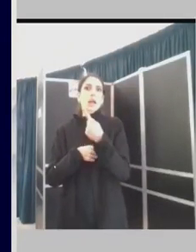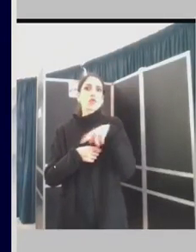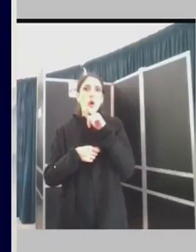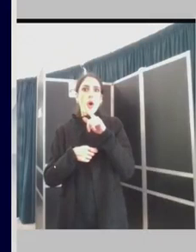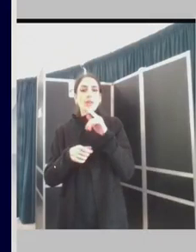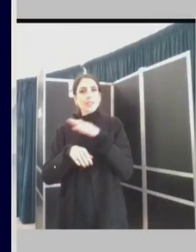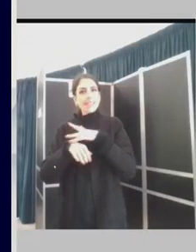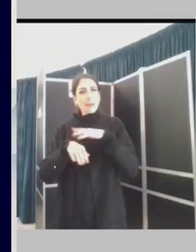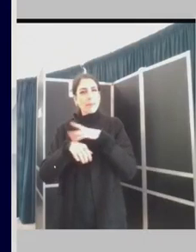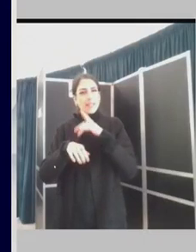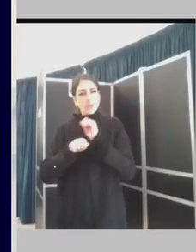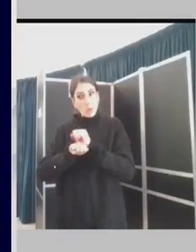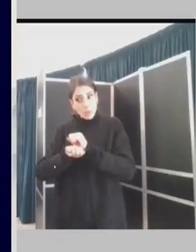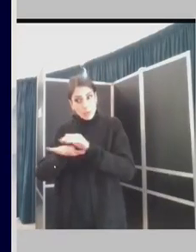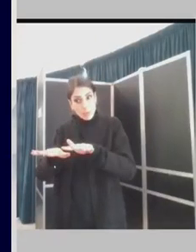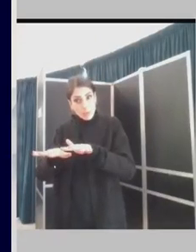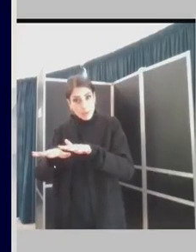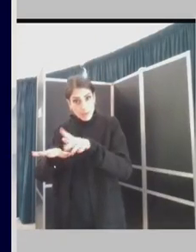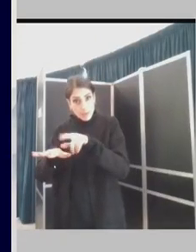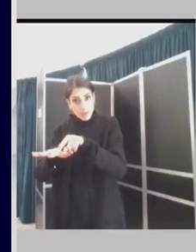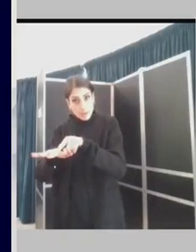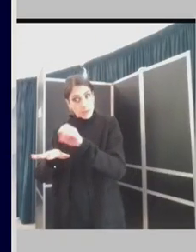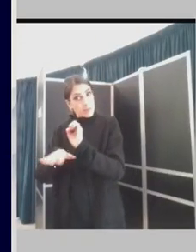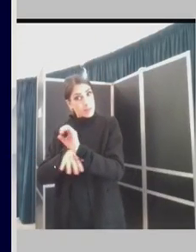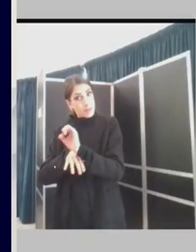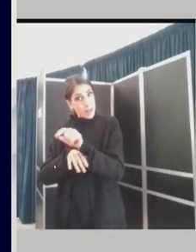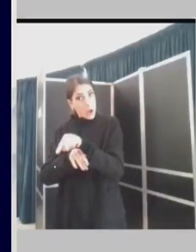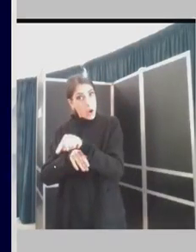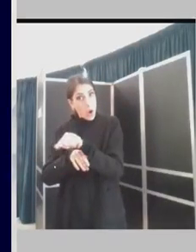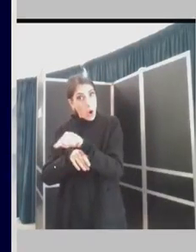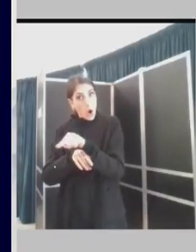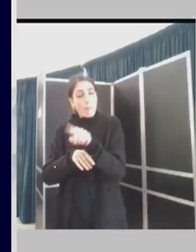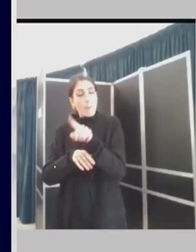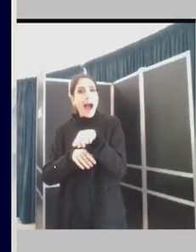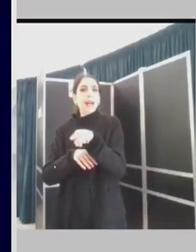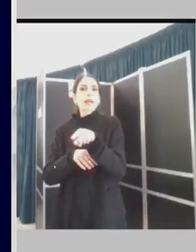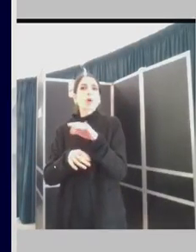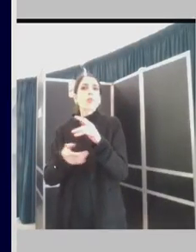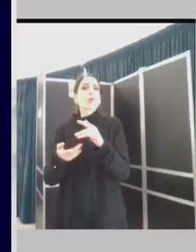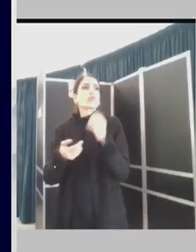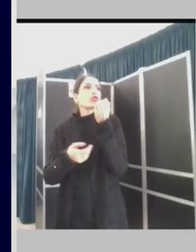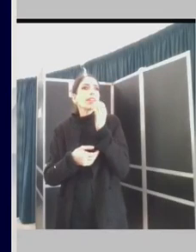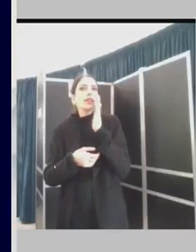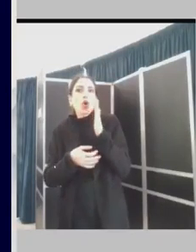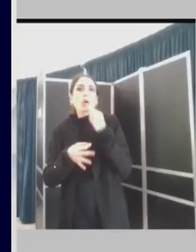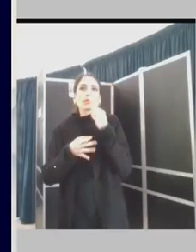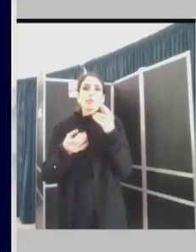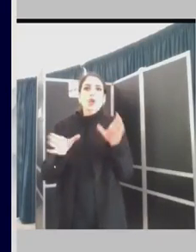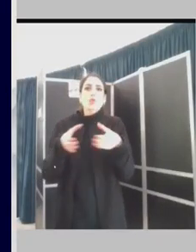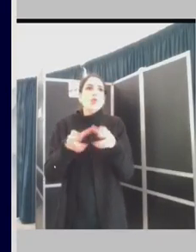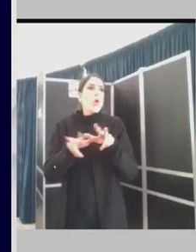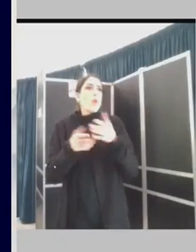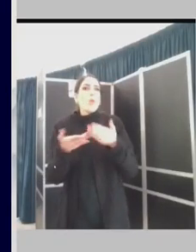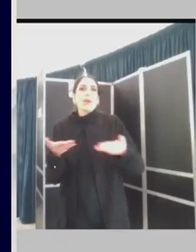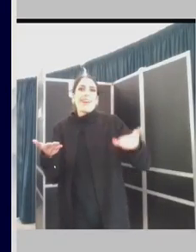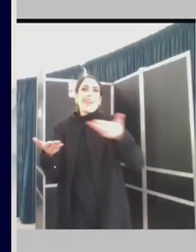E nel Comune di Roma anni fa si fece questa campagna a partire dalle scuole per la